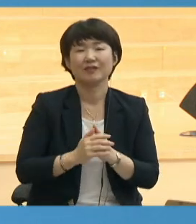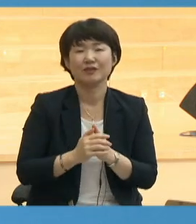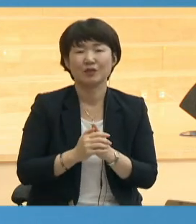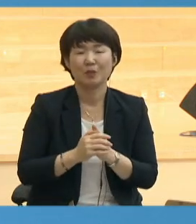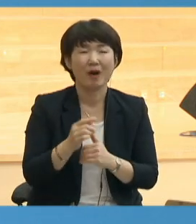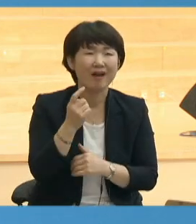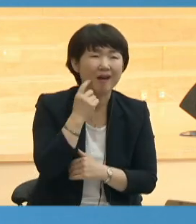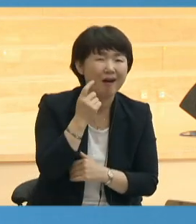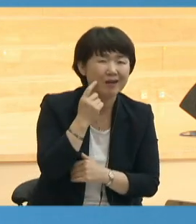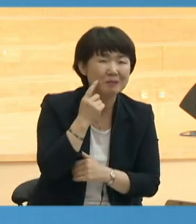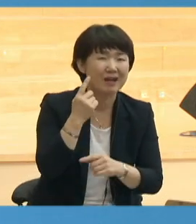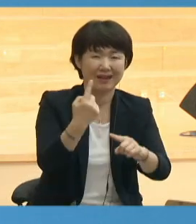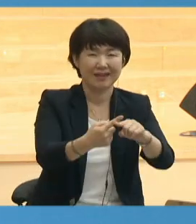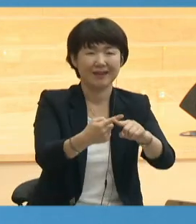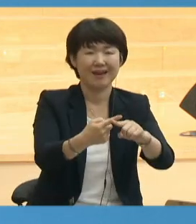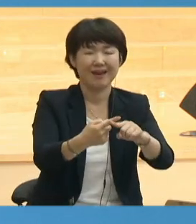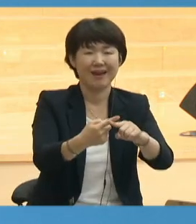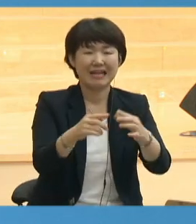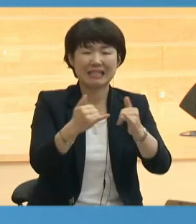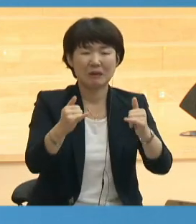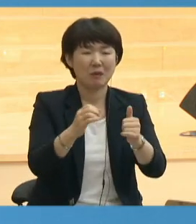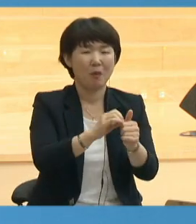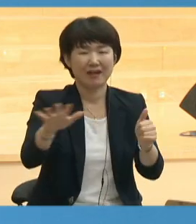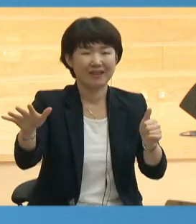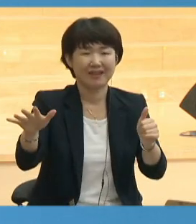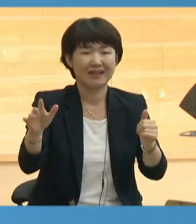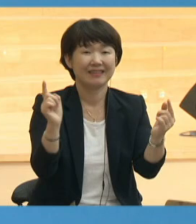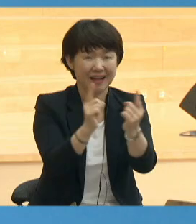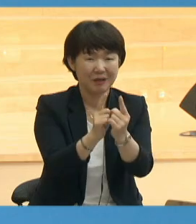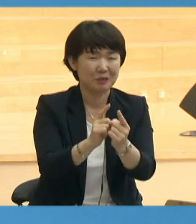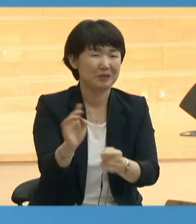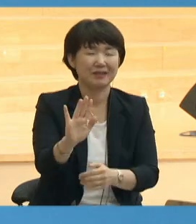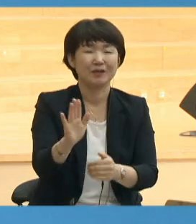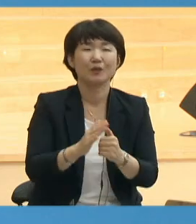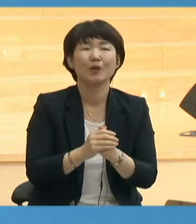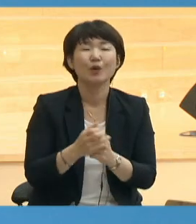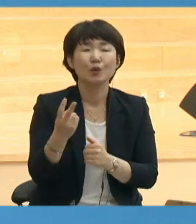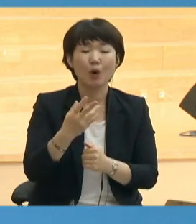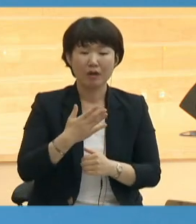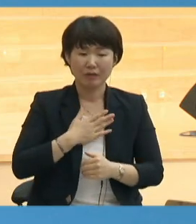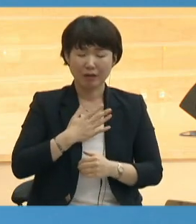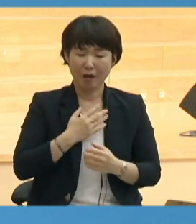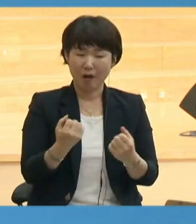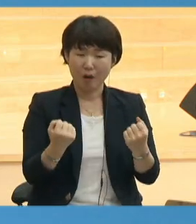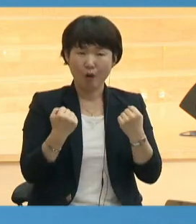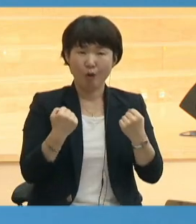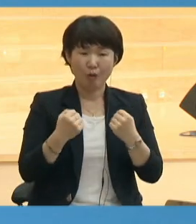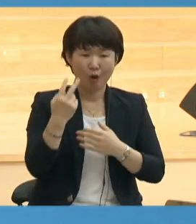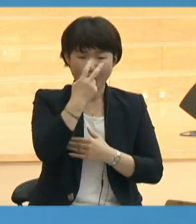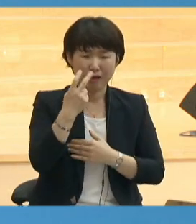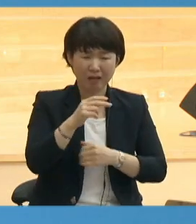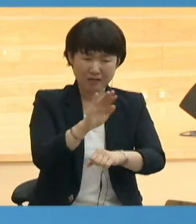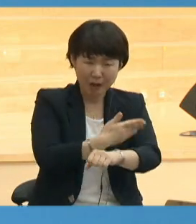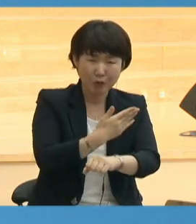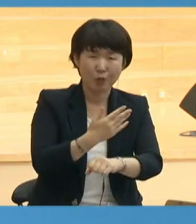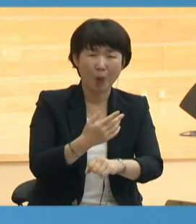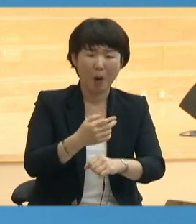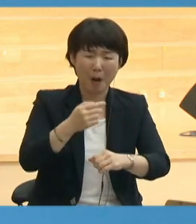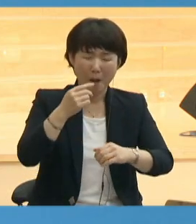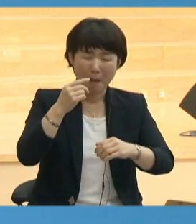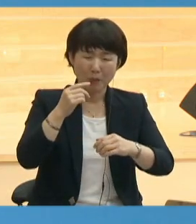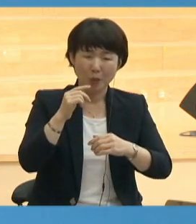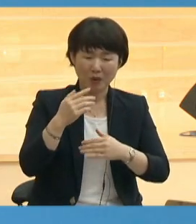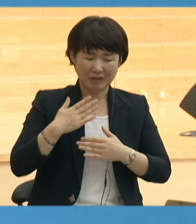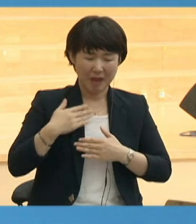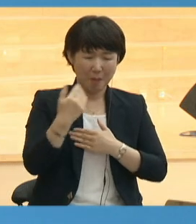거짓말 찍찍 하다가 사람들에게 왕따를 당해 자기가 건강 관리를 잘못해 놓고 밤낮 그냥 여기에